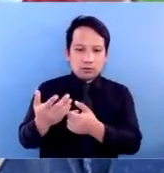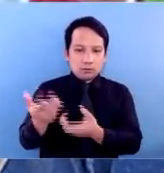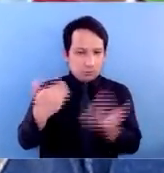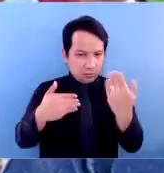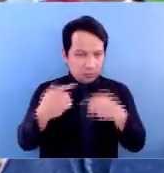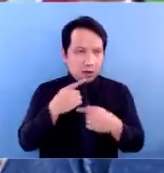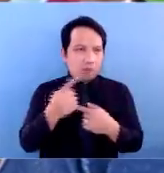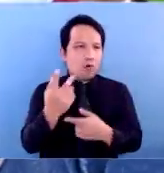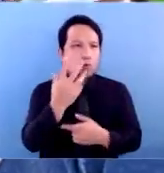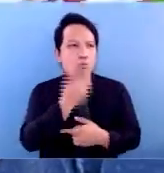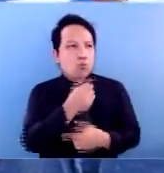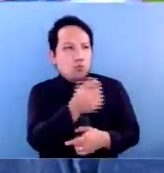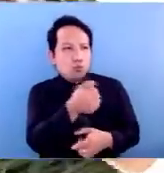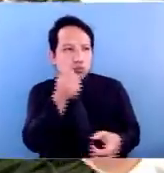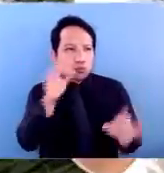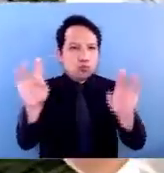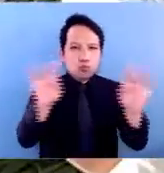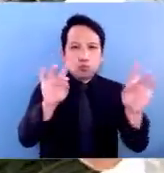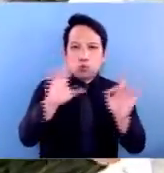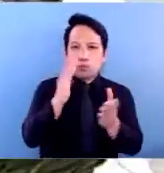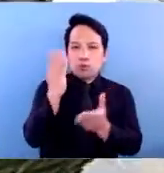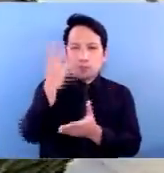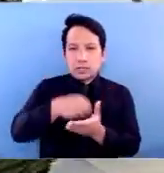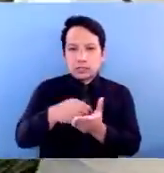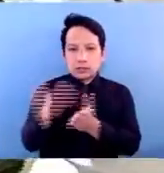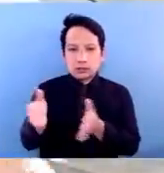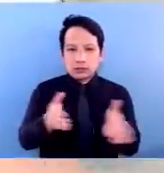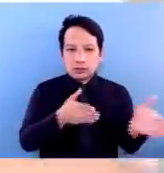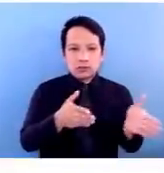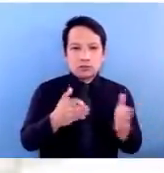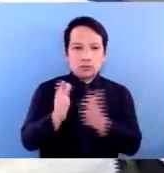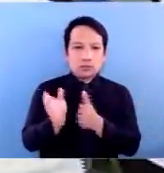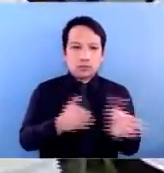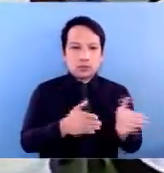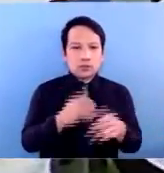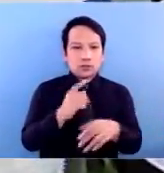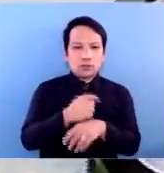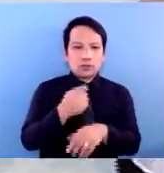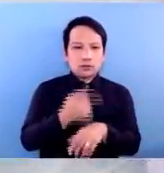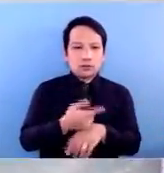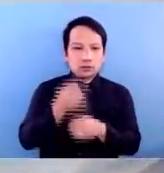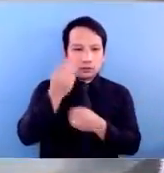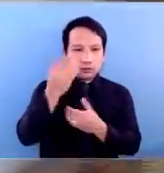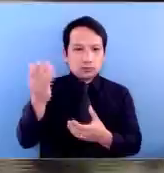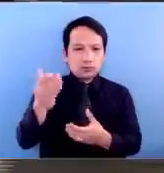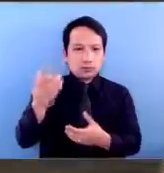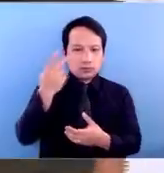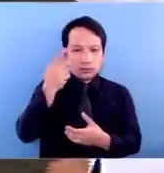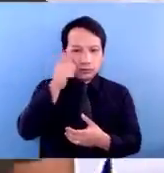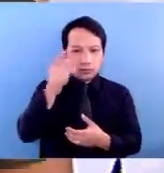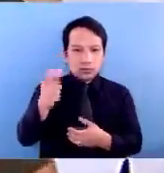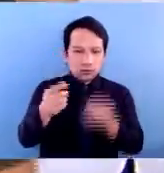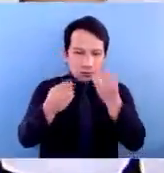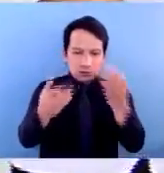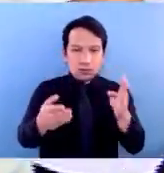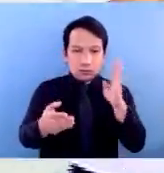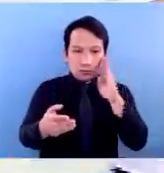Sino ba ang may matinong plataforma? Sa Tondo, Maynila, nakatakdang mag-ikot sina Calorie de Guzman at Bello ngayong